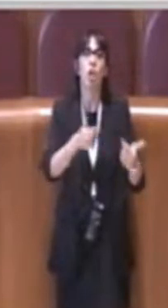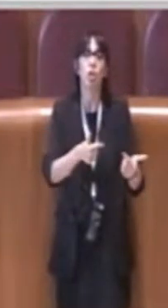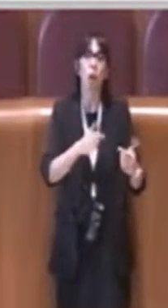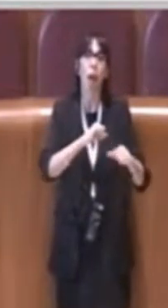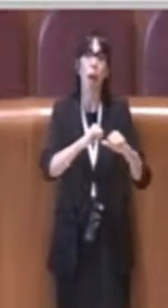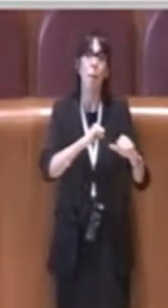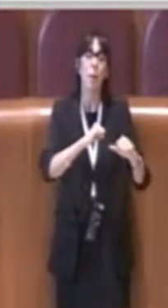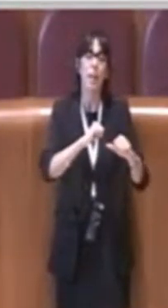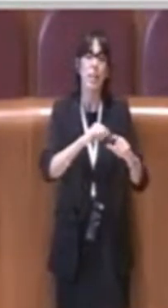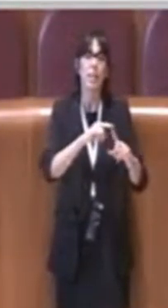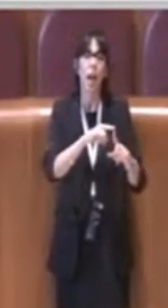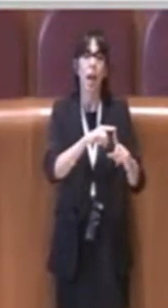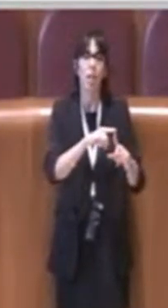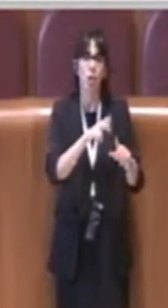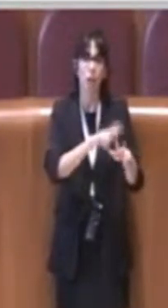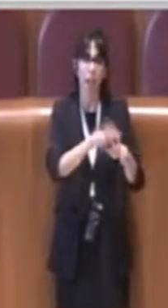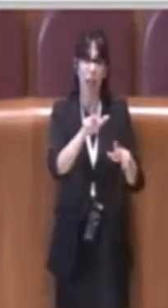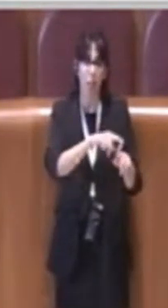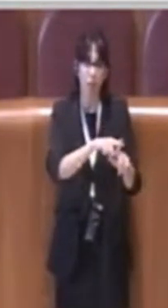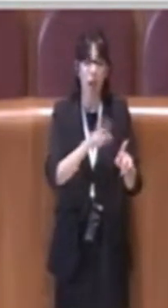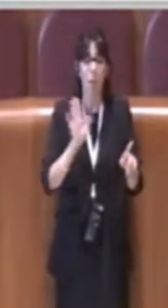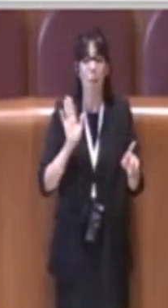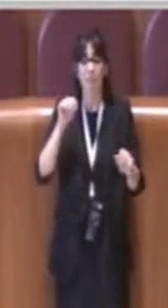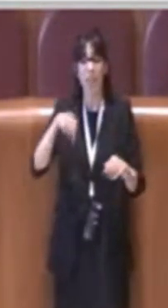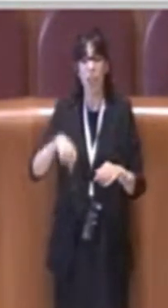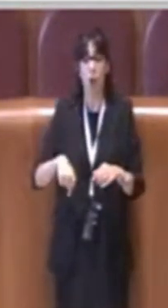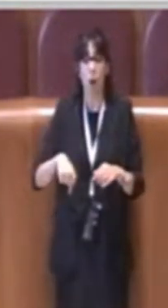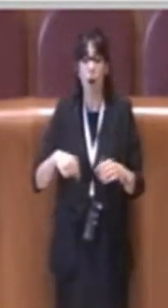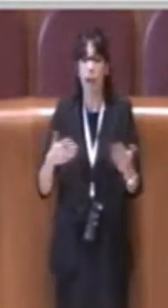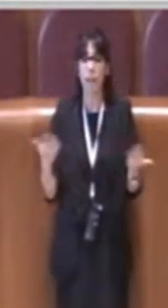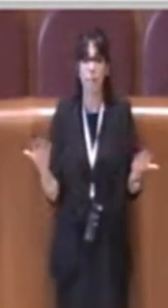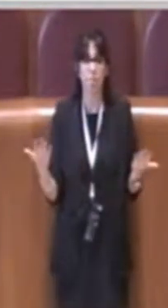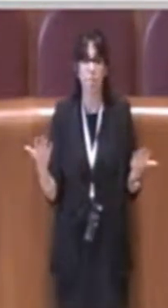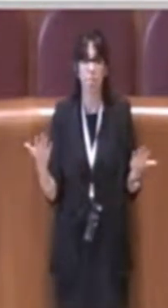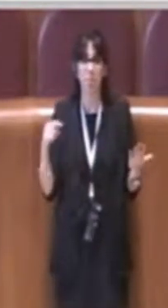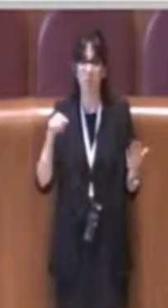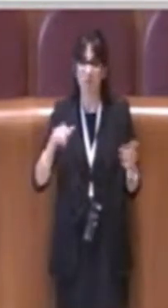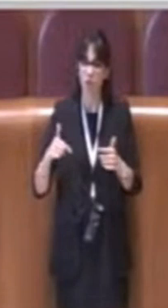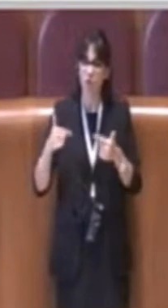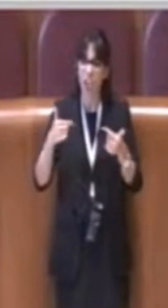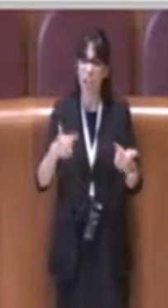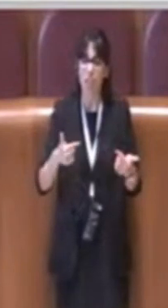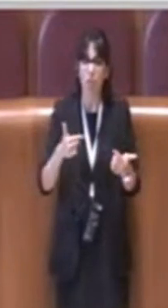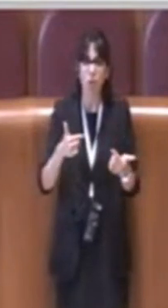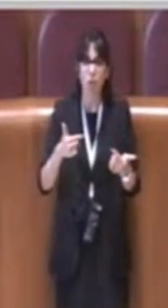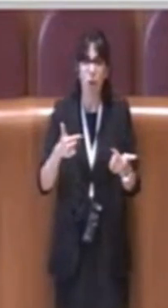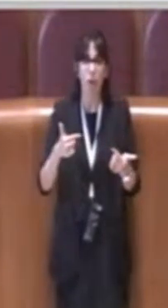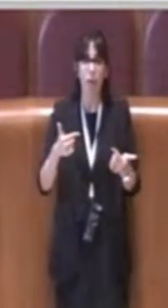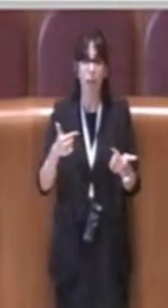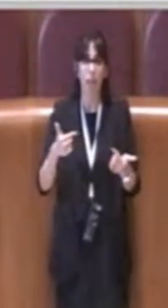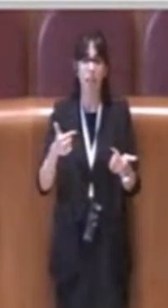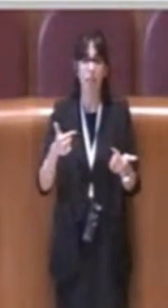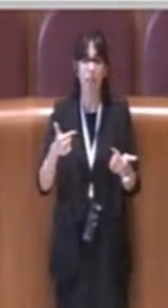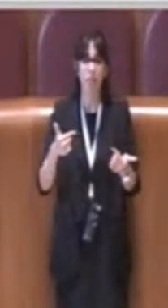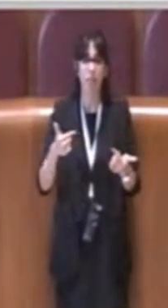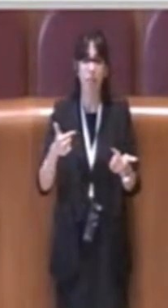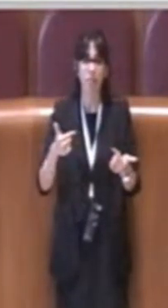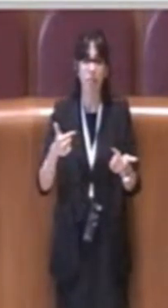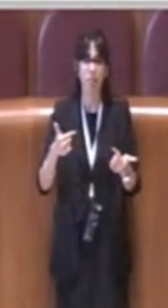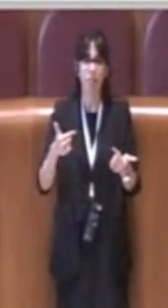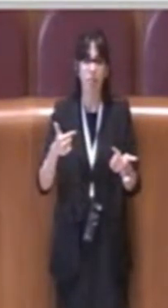capitolina, e però ad oggi non, questa cessione non è stata, innanzitutto non è stata ancora